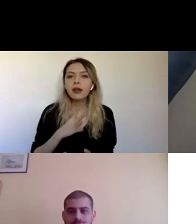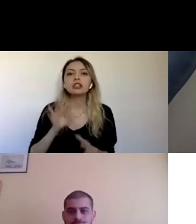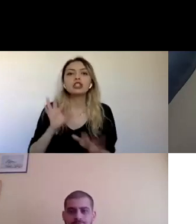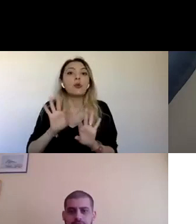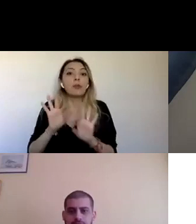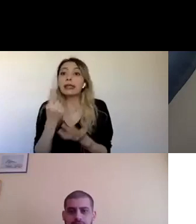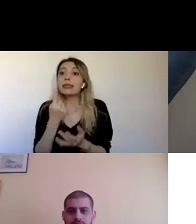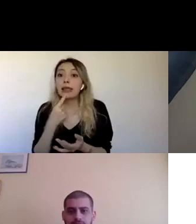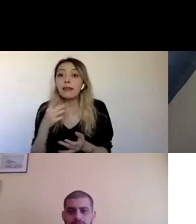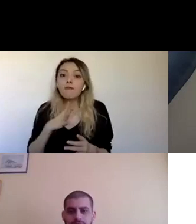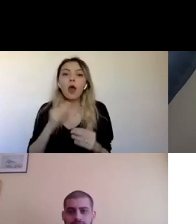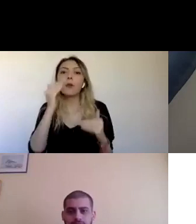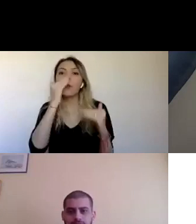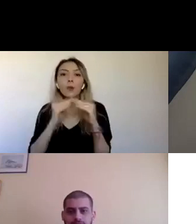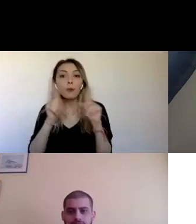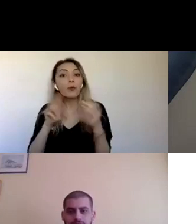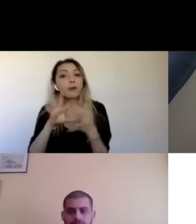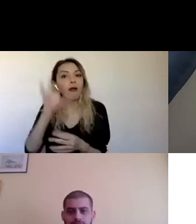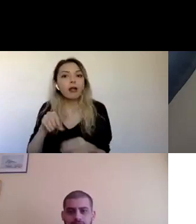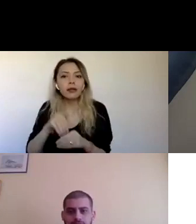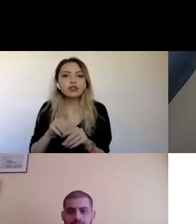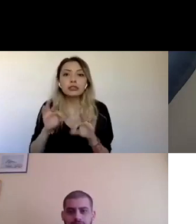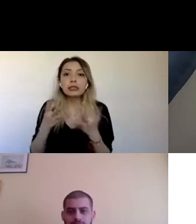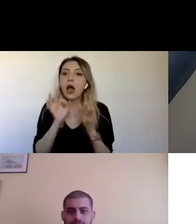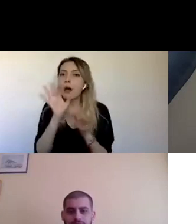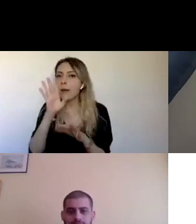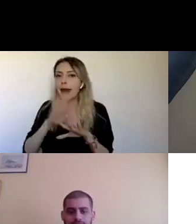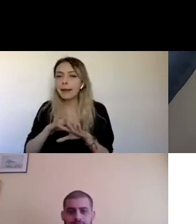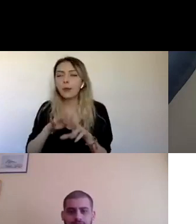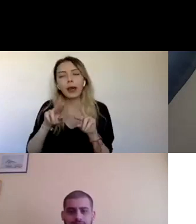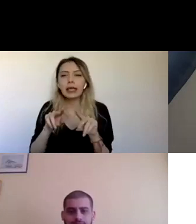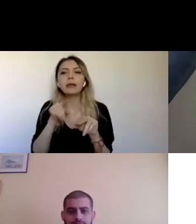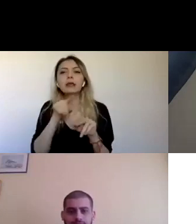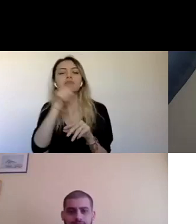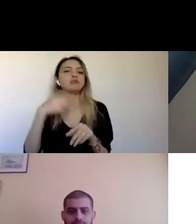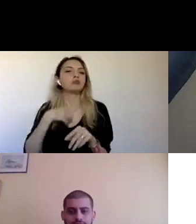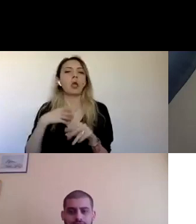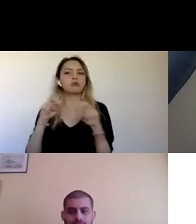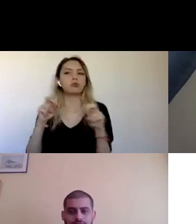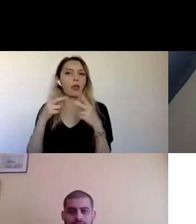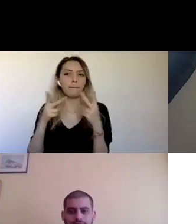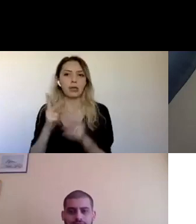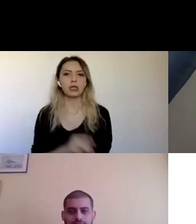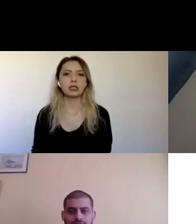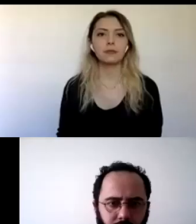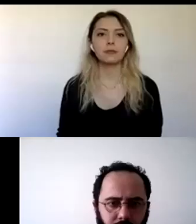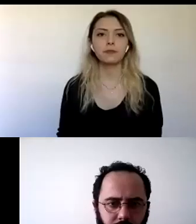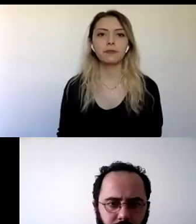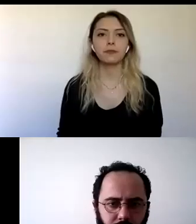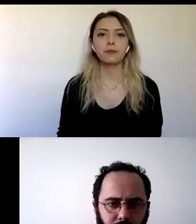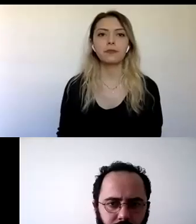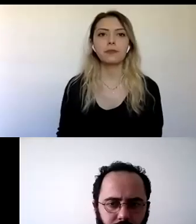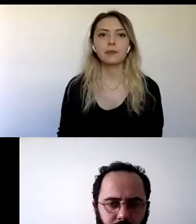zamanki ana sayfasını buradan görebiliyorsunuz bu web archive. Bir yandan da bu web archive'da yine bir siteyi